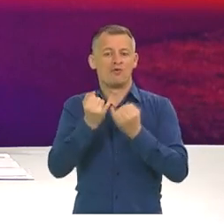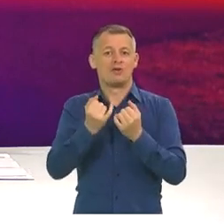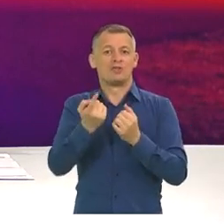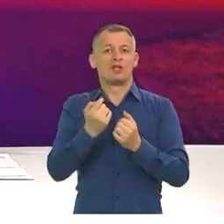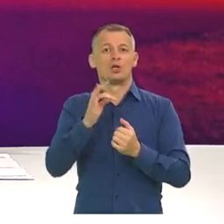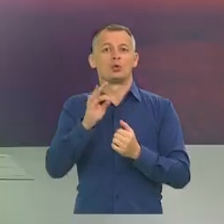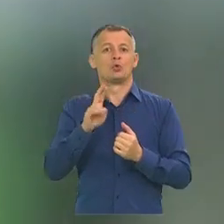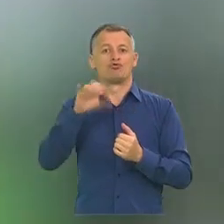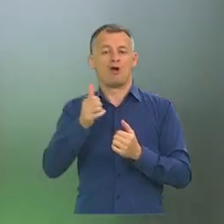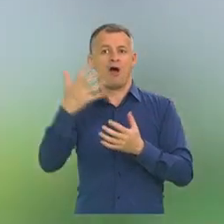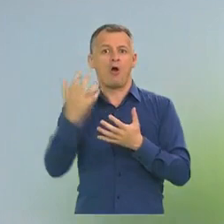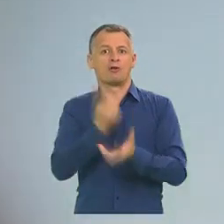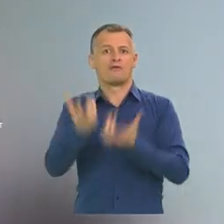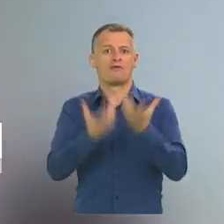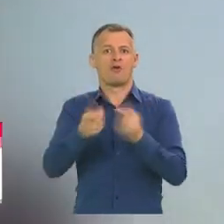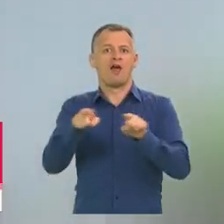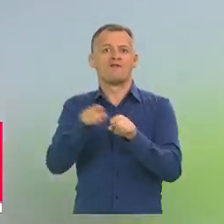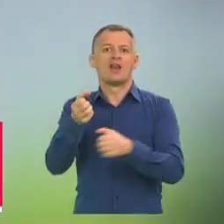torță.